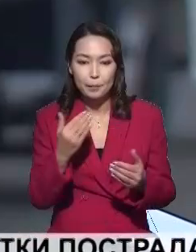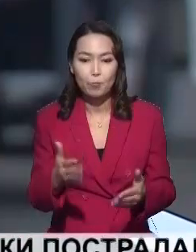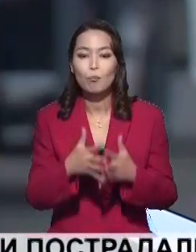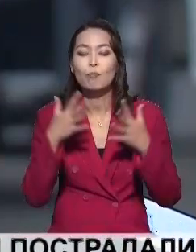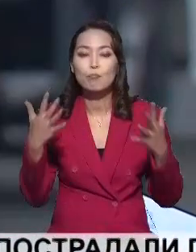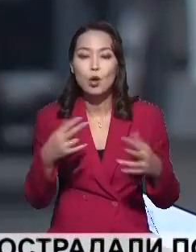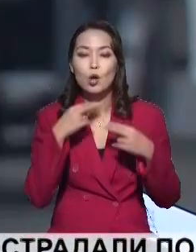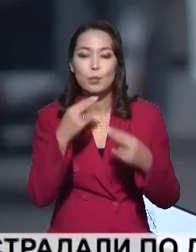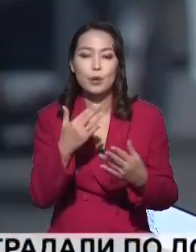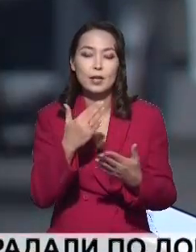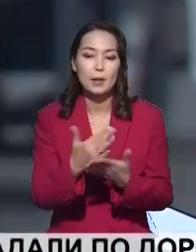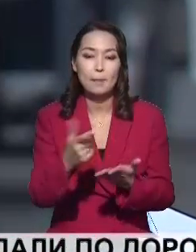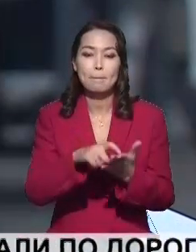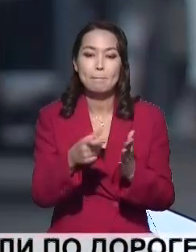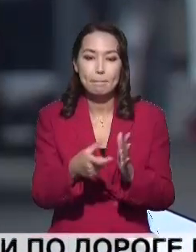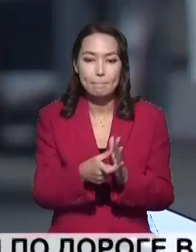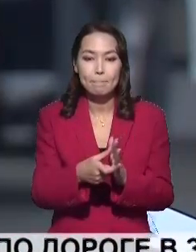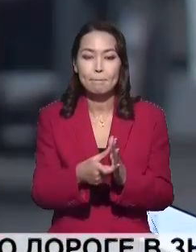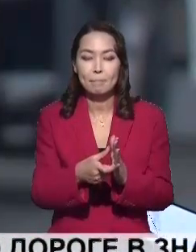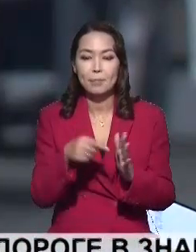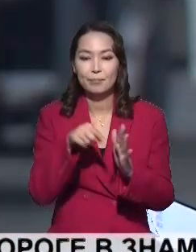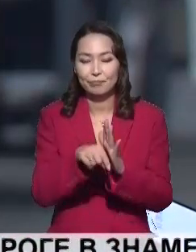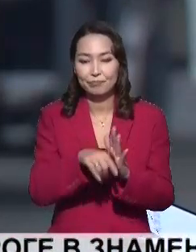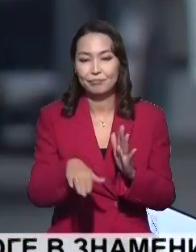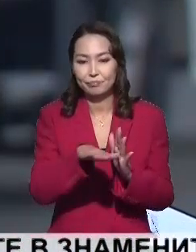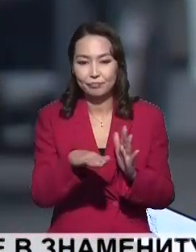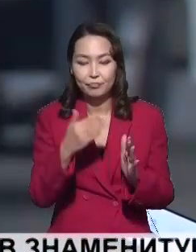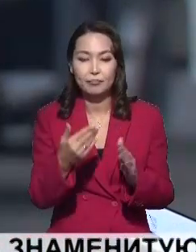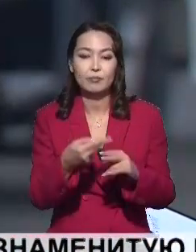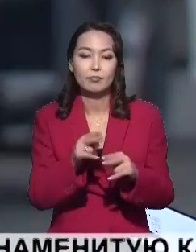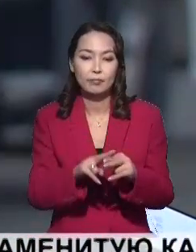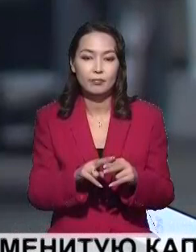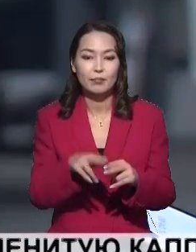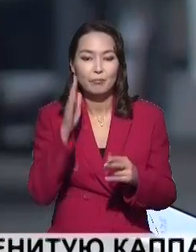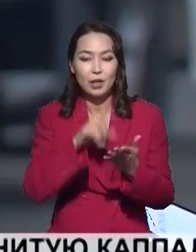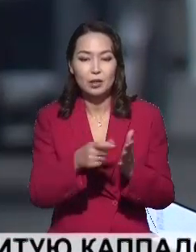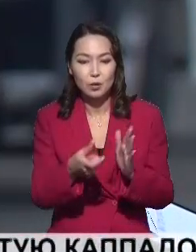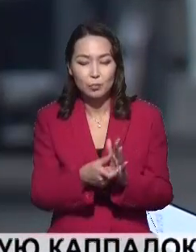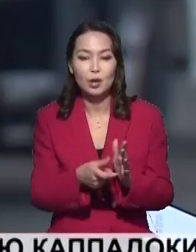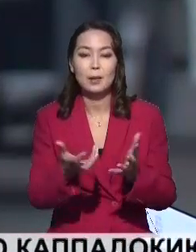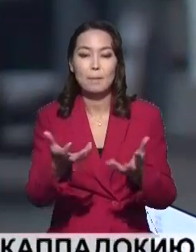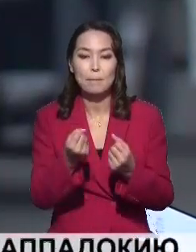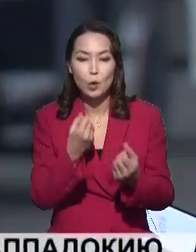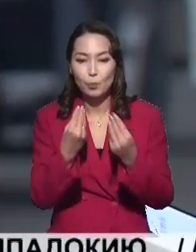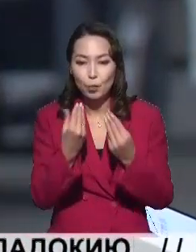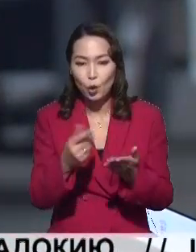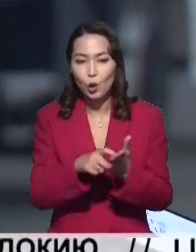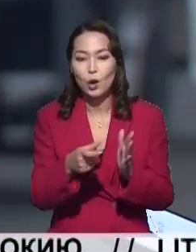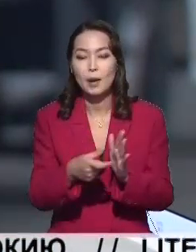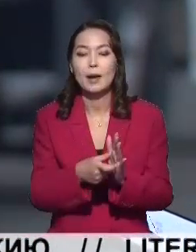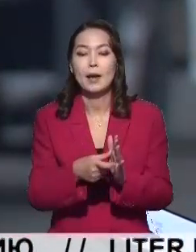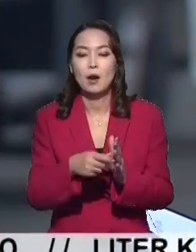большое внимание на помещения, где прибывает личный состав именно. Это их спальные помещения, комната приема пищи, комната